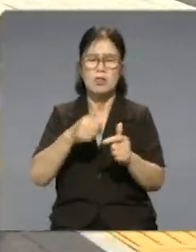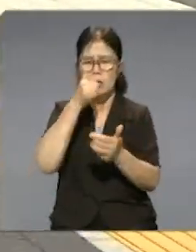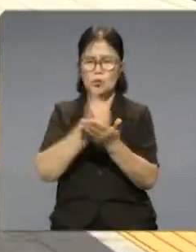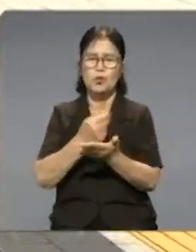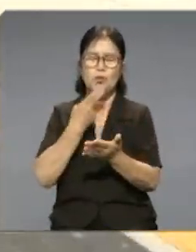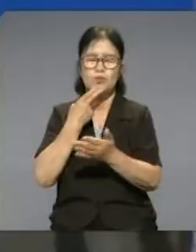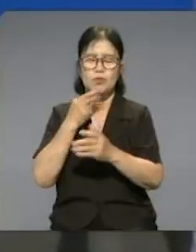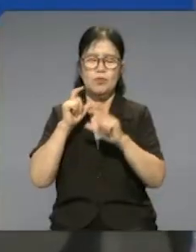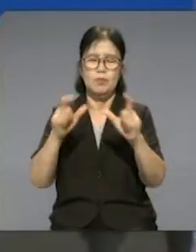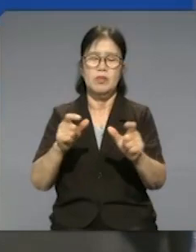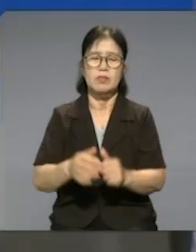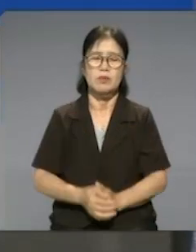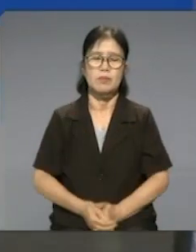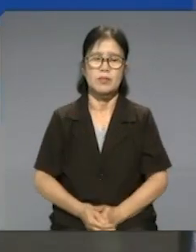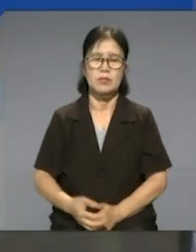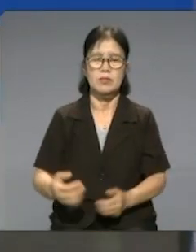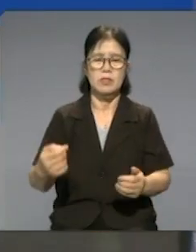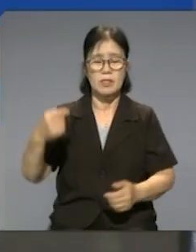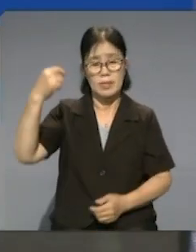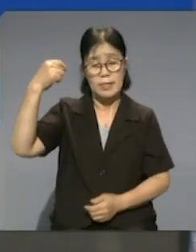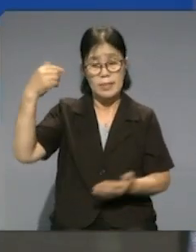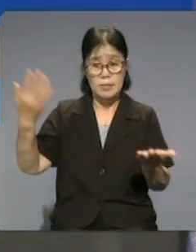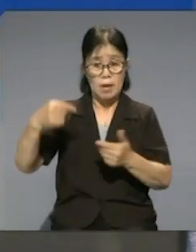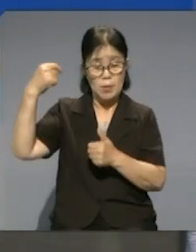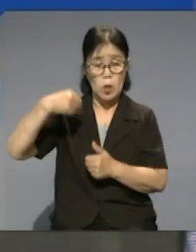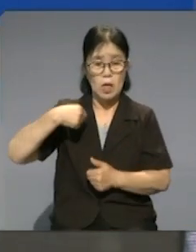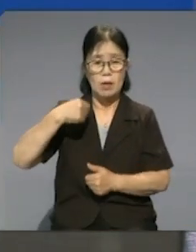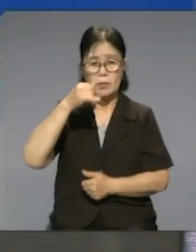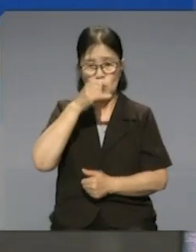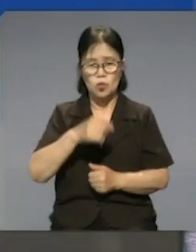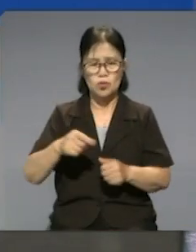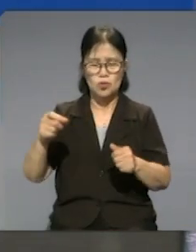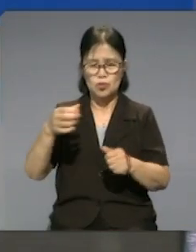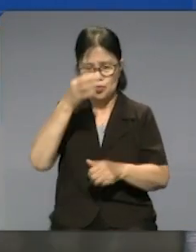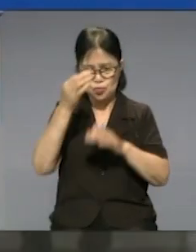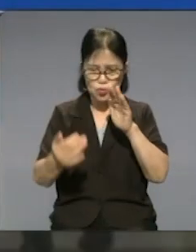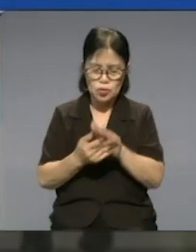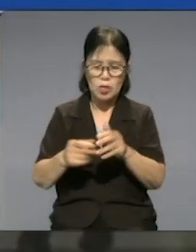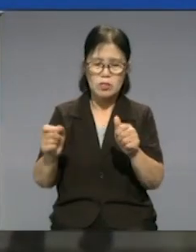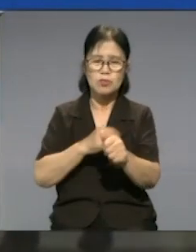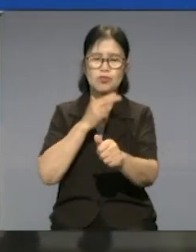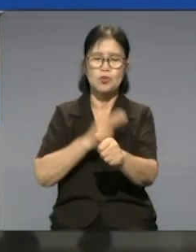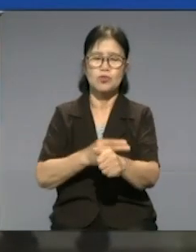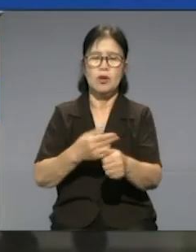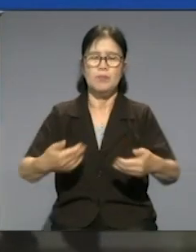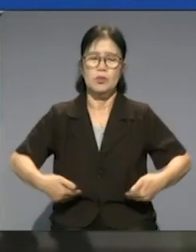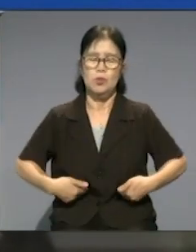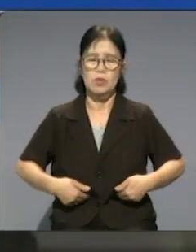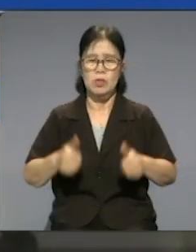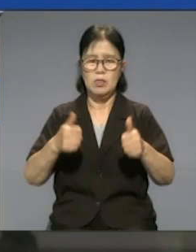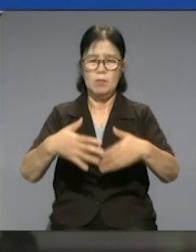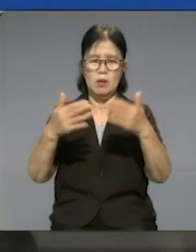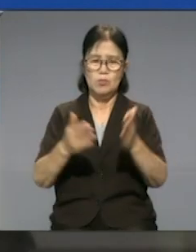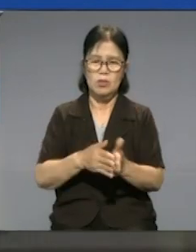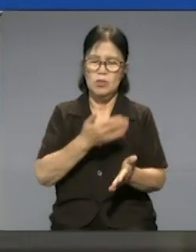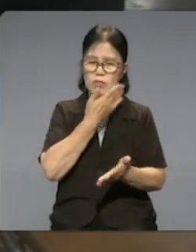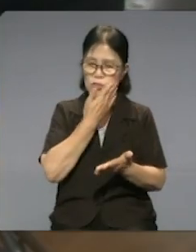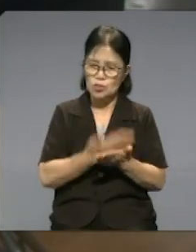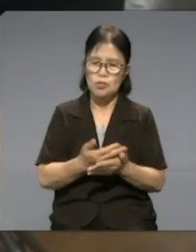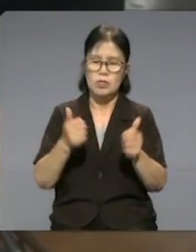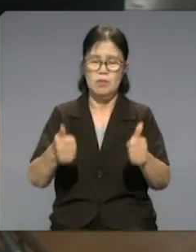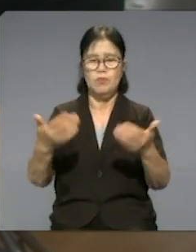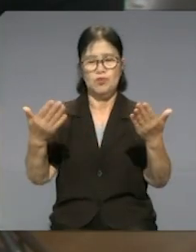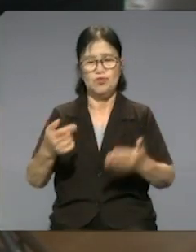주장했습니다. 사명감이 있고 그다음에 유능한 특수교사가 필요한데 재판부에서 보다 신중한 재판을 할 거라고